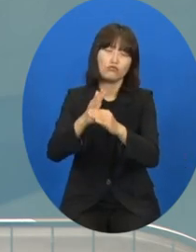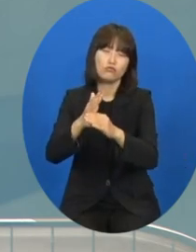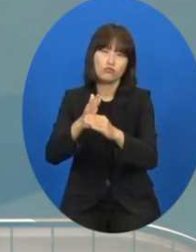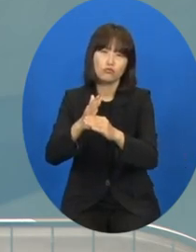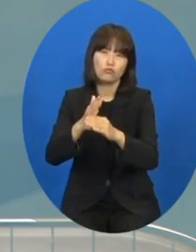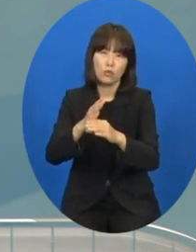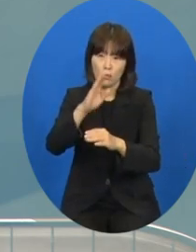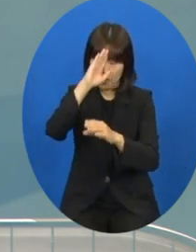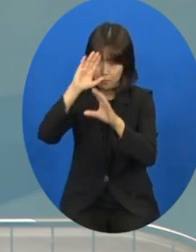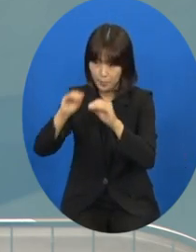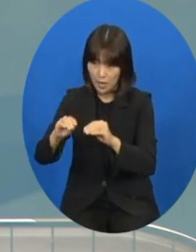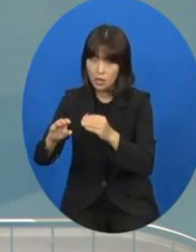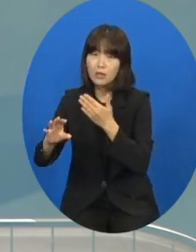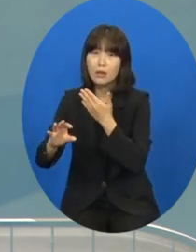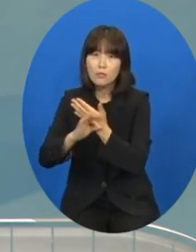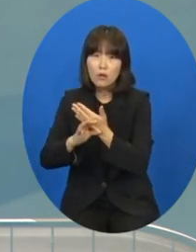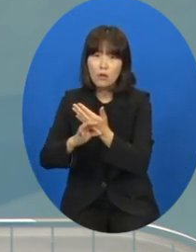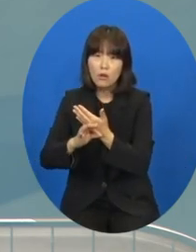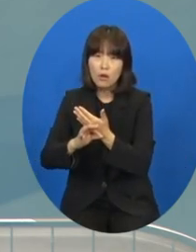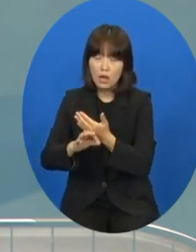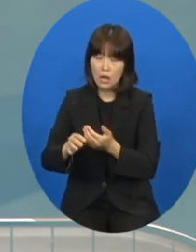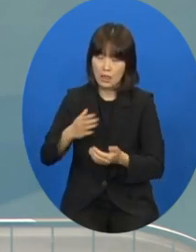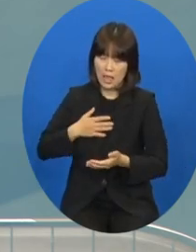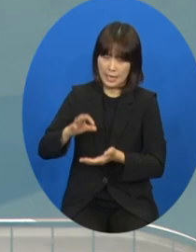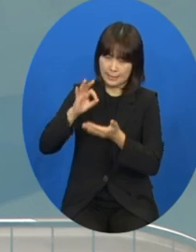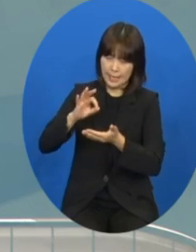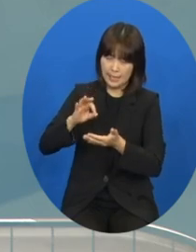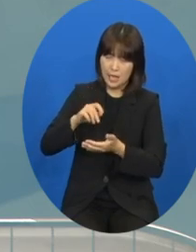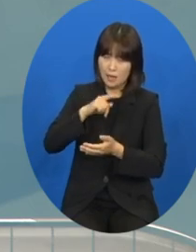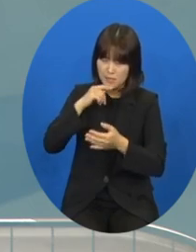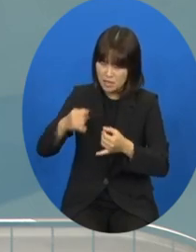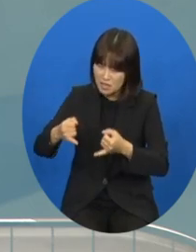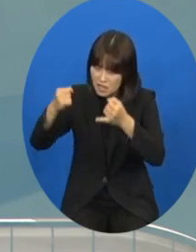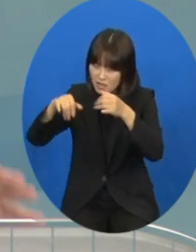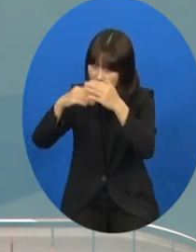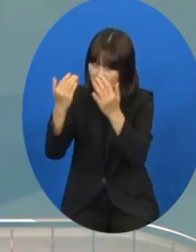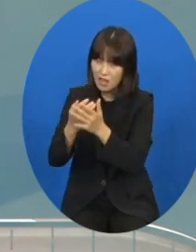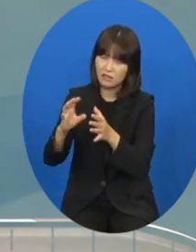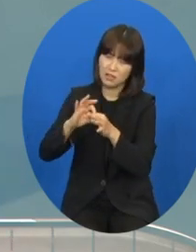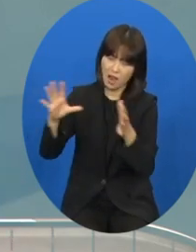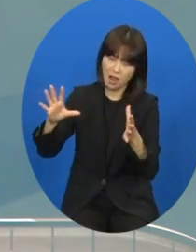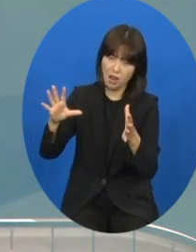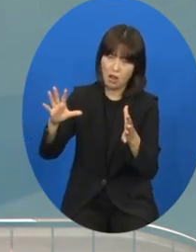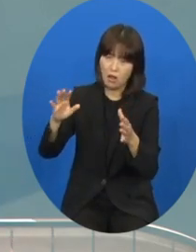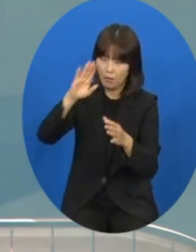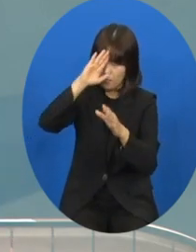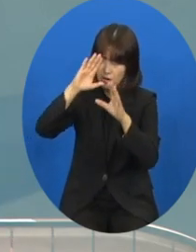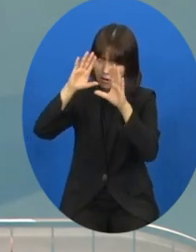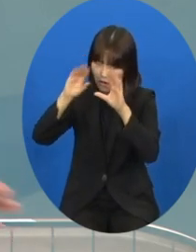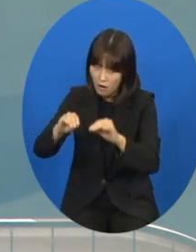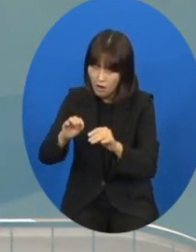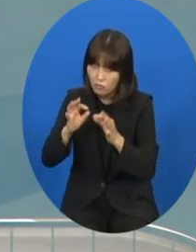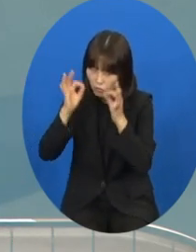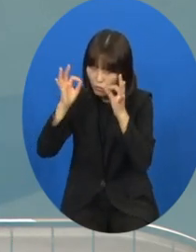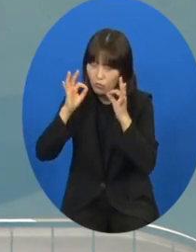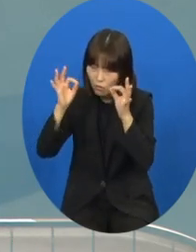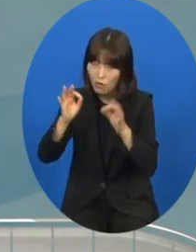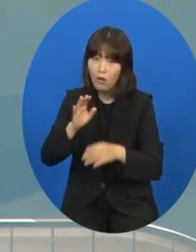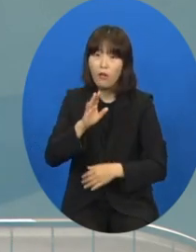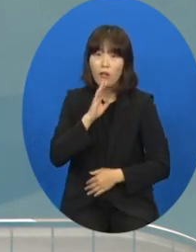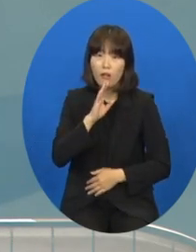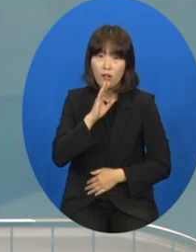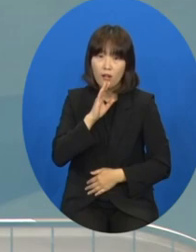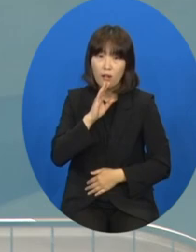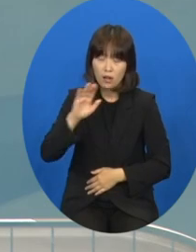수 있다면 가진 재산, 빚까지 내서 고치고 말지요. 우리의